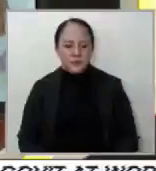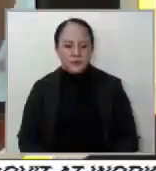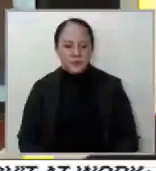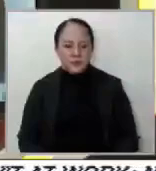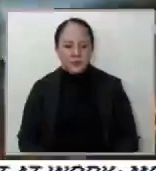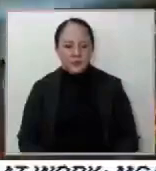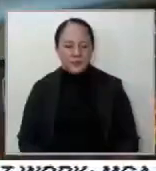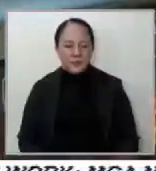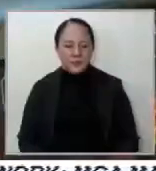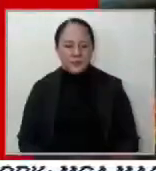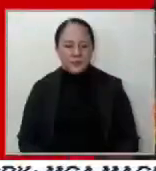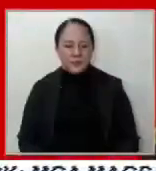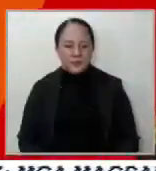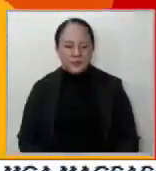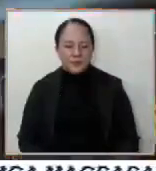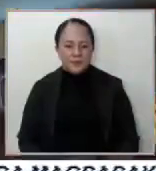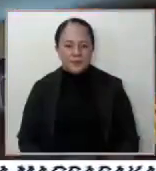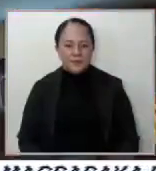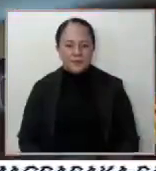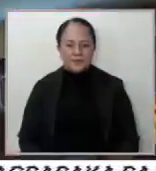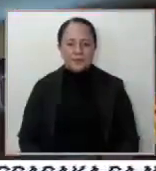Ryan.